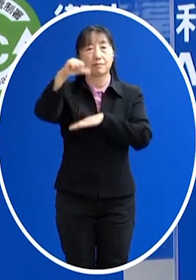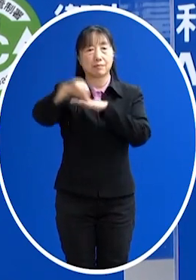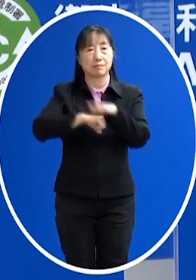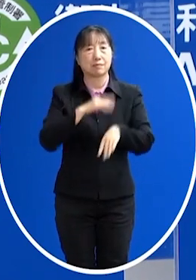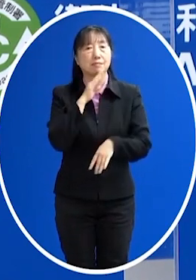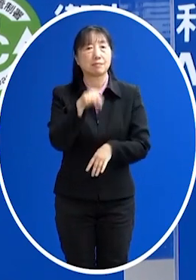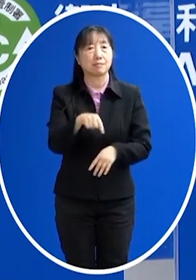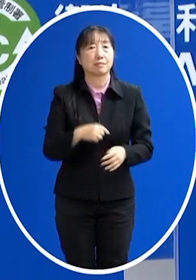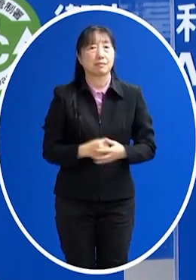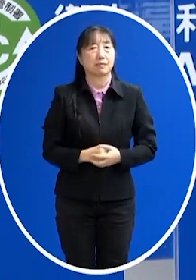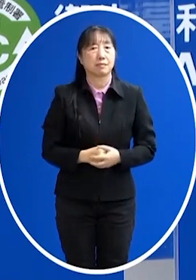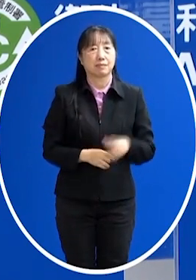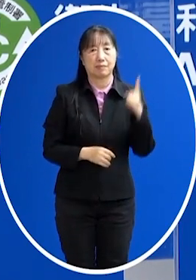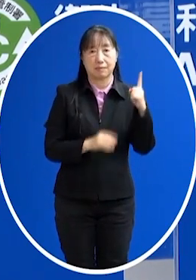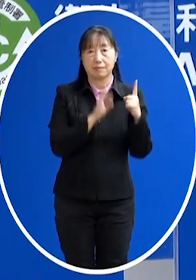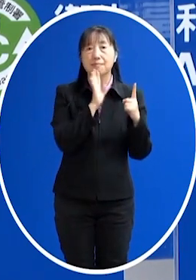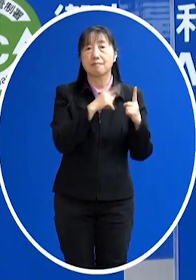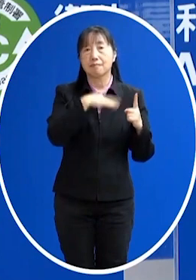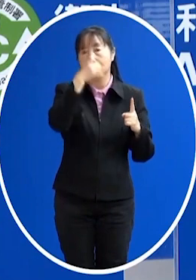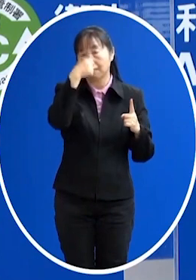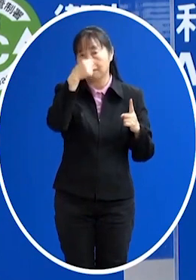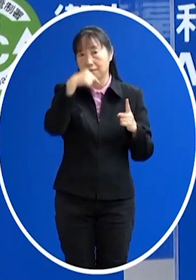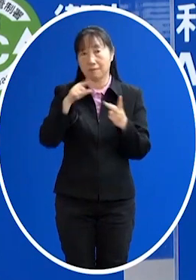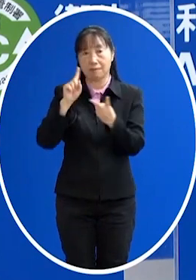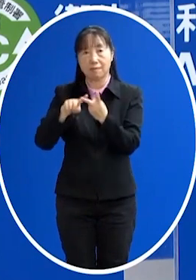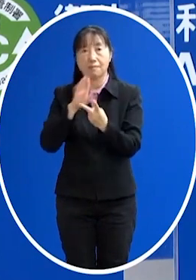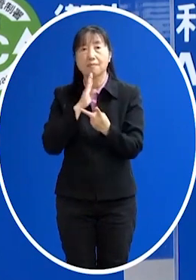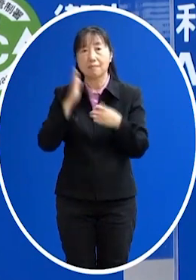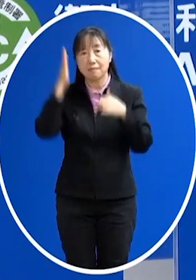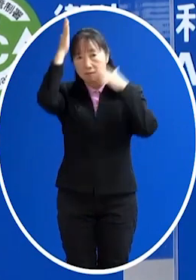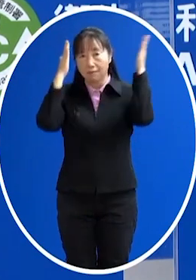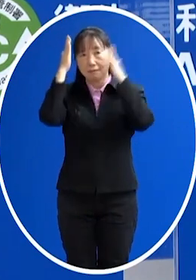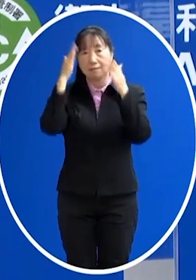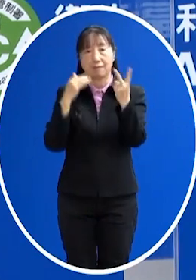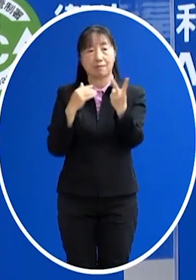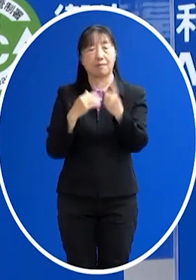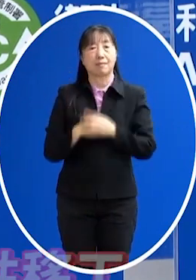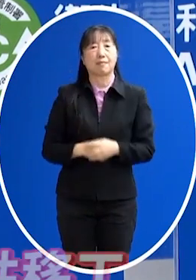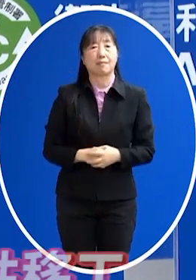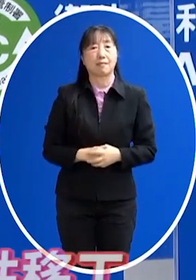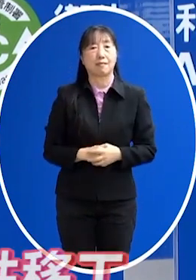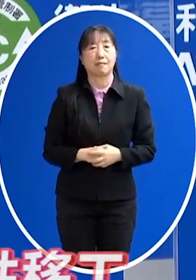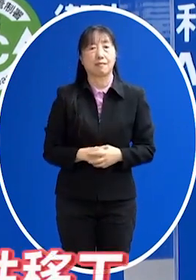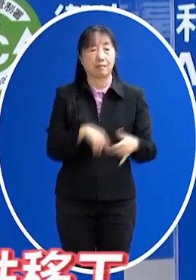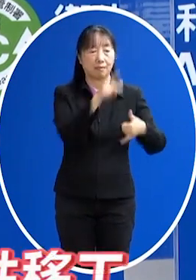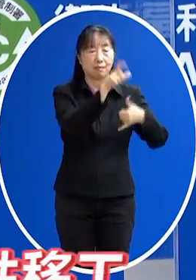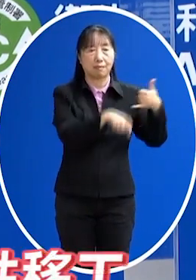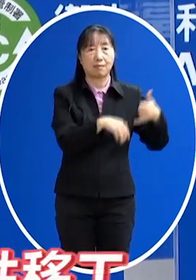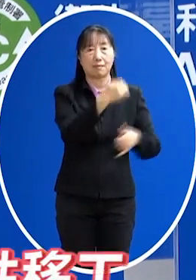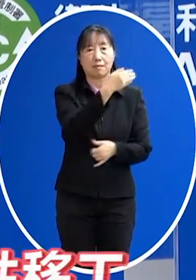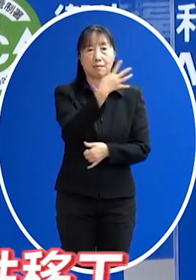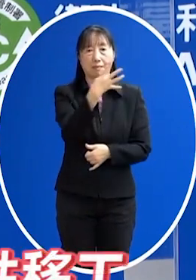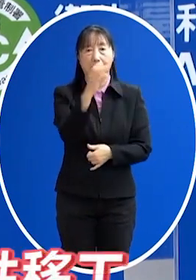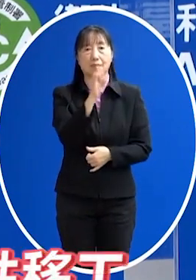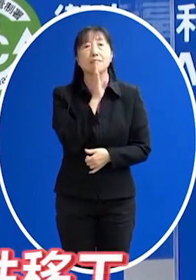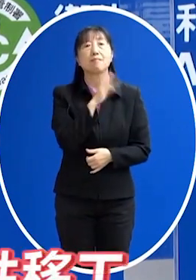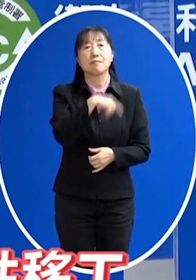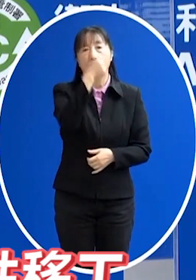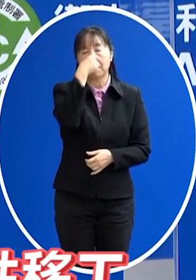的案例哈，那是一位是从菲律宾，一位从马来西亚。那案940为菲律宾